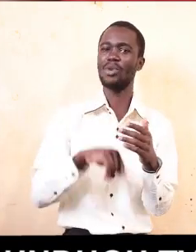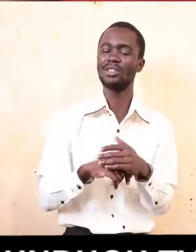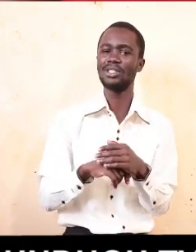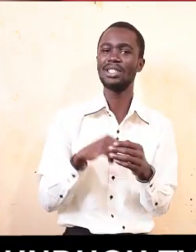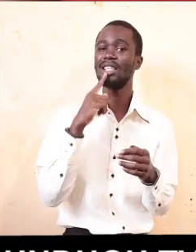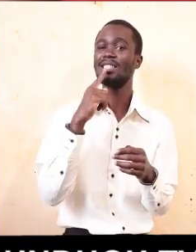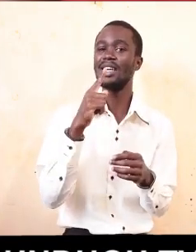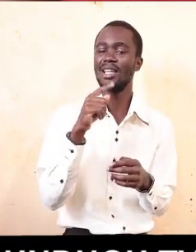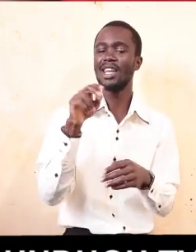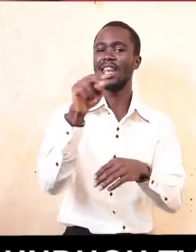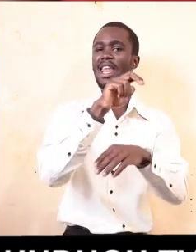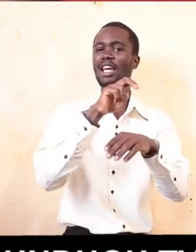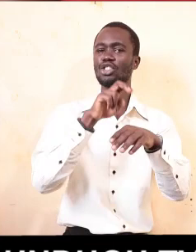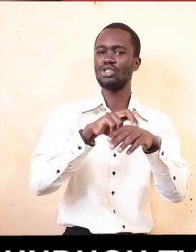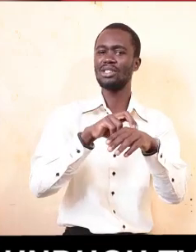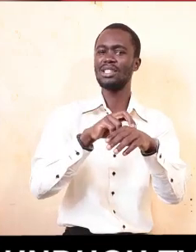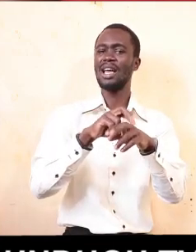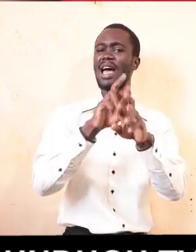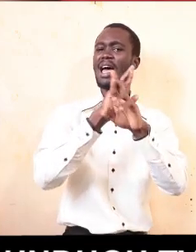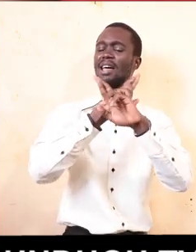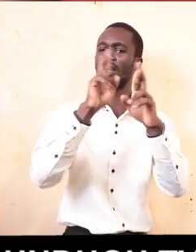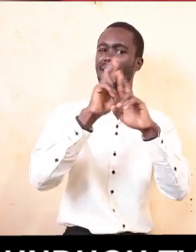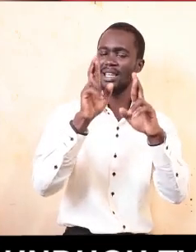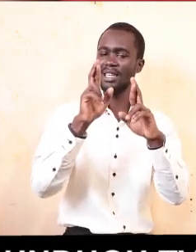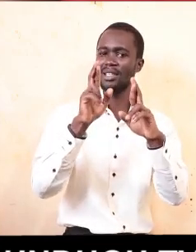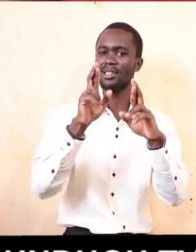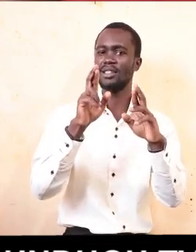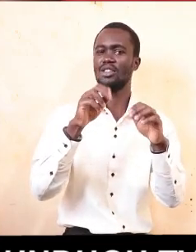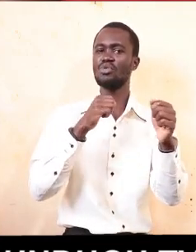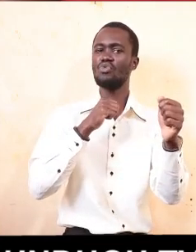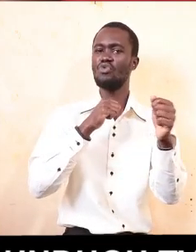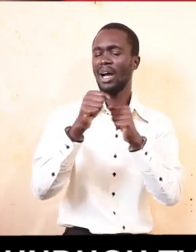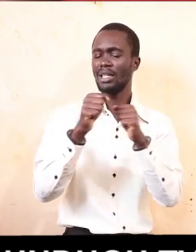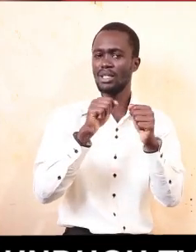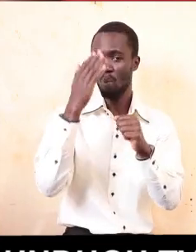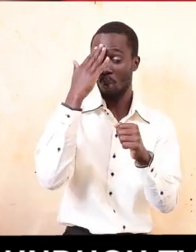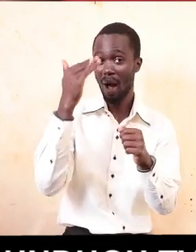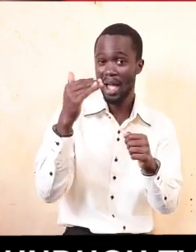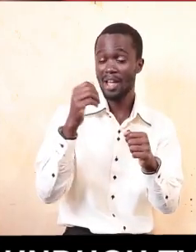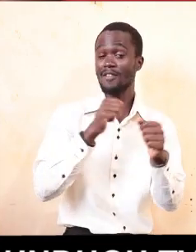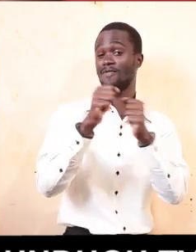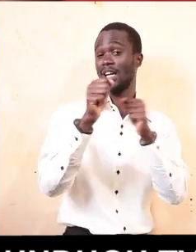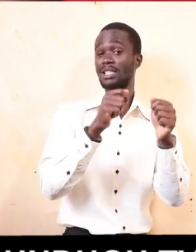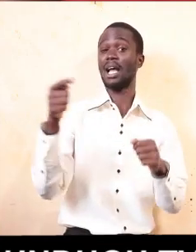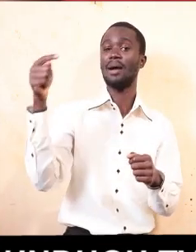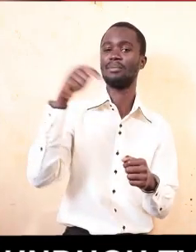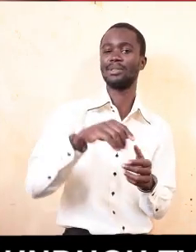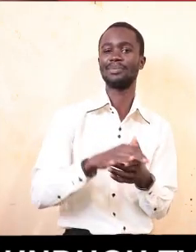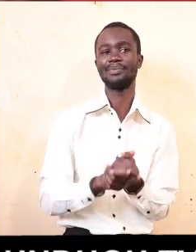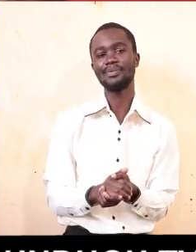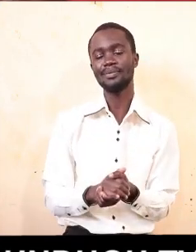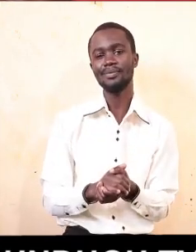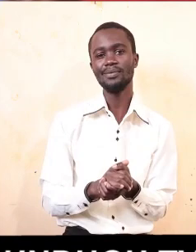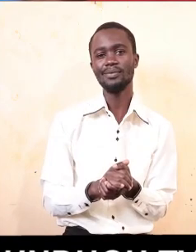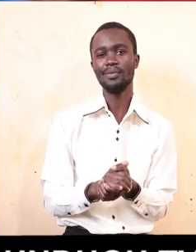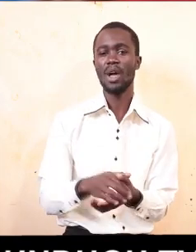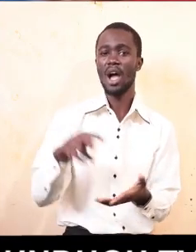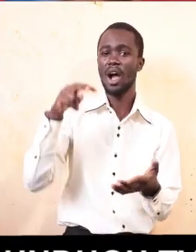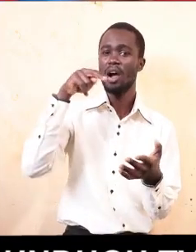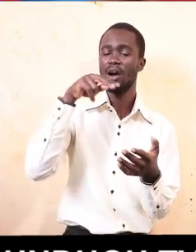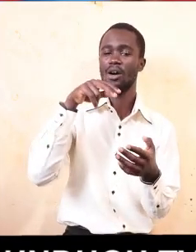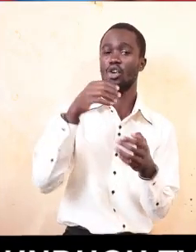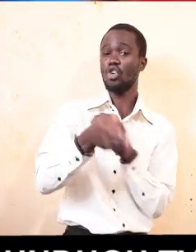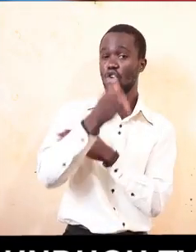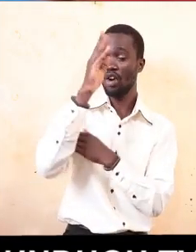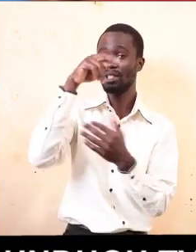mataifa wajiandae kivita, kwa sababu tutapigana. Yani Mungu atasimama upande